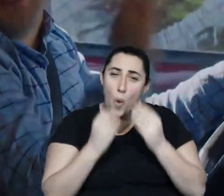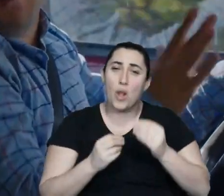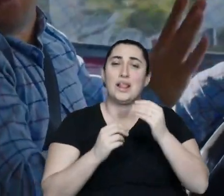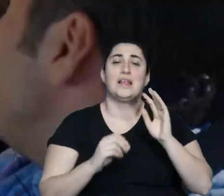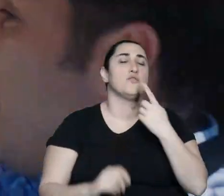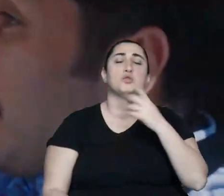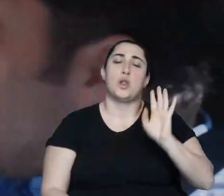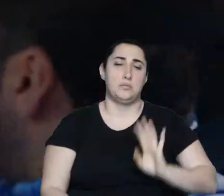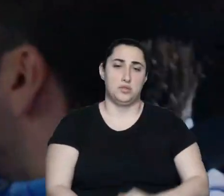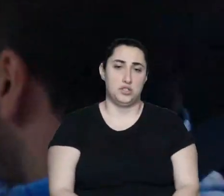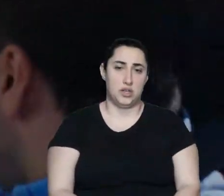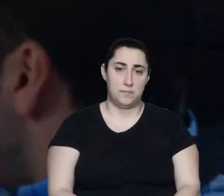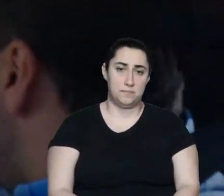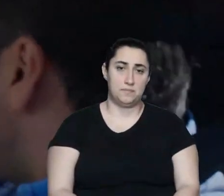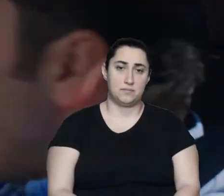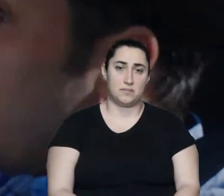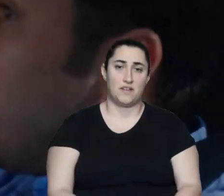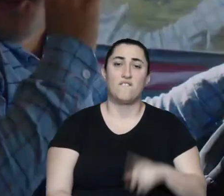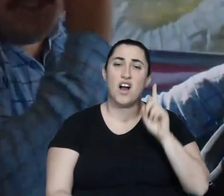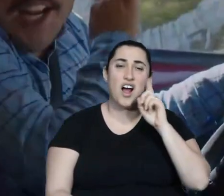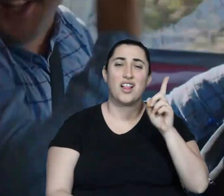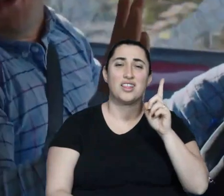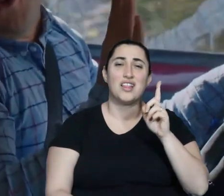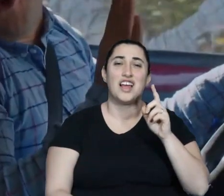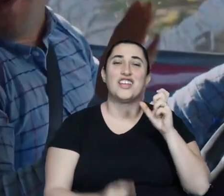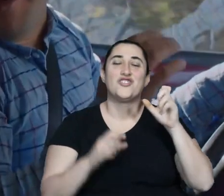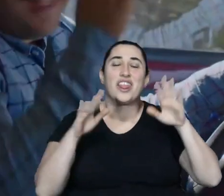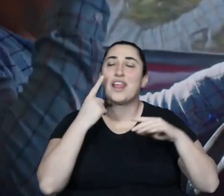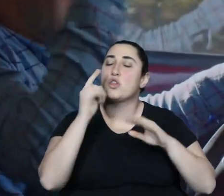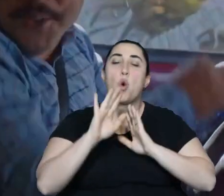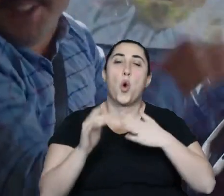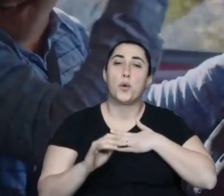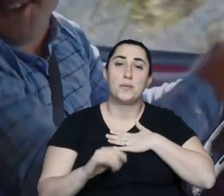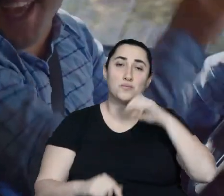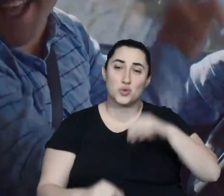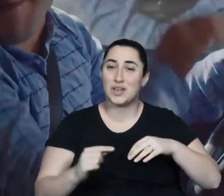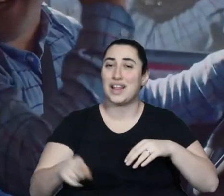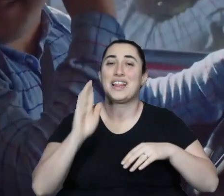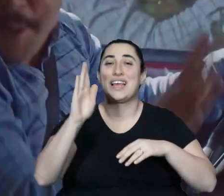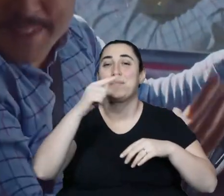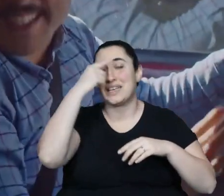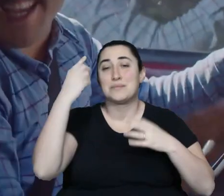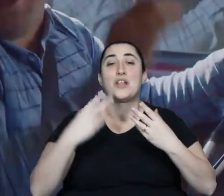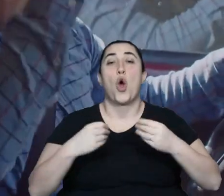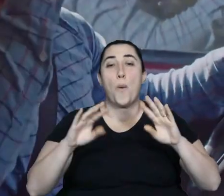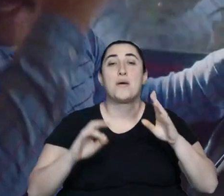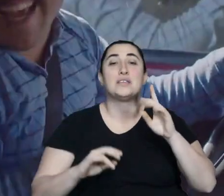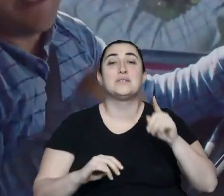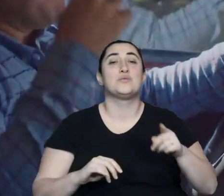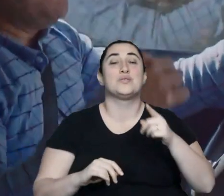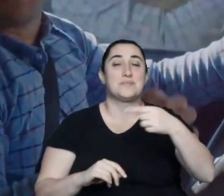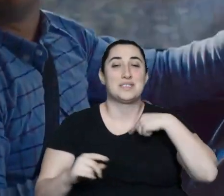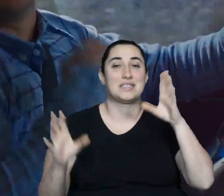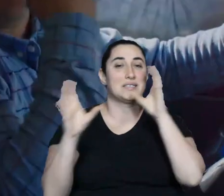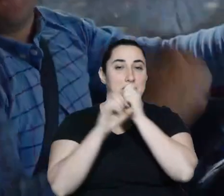takımı olayım ki söylemeyeceğim. Yani nimete kör bakayım. Şu cennet yüzünü görmeyeyim. Yani şuradan şuraya gitmek nasip olmasın ki bu